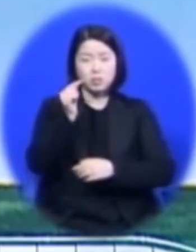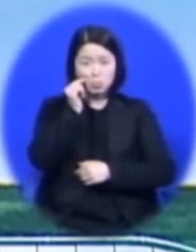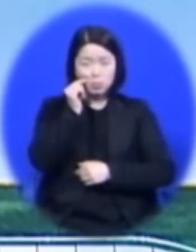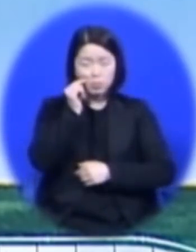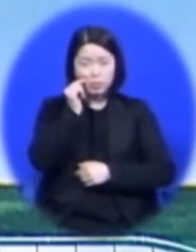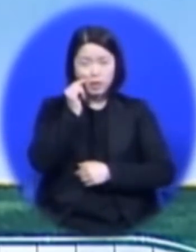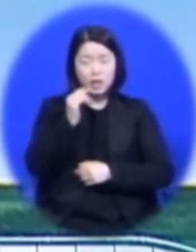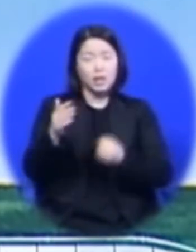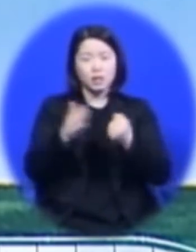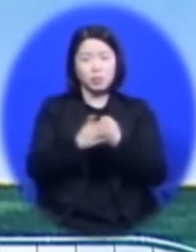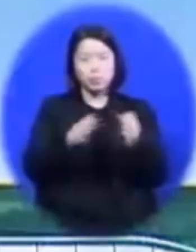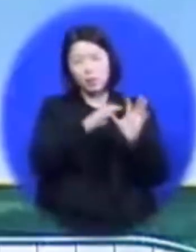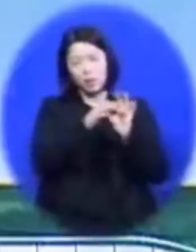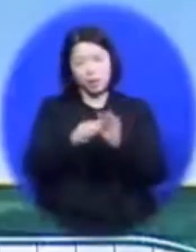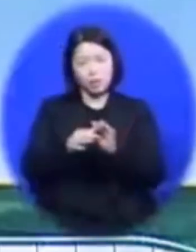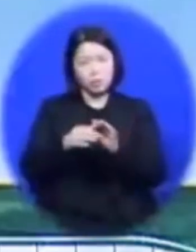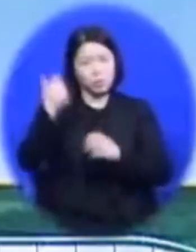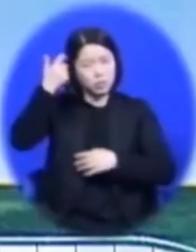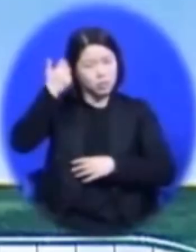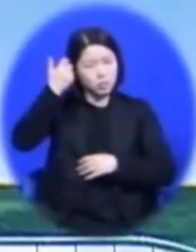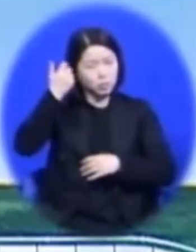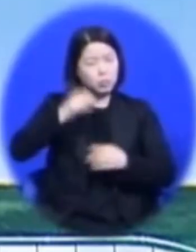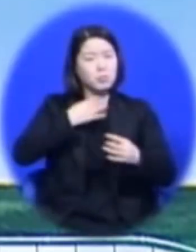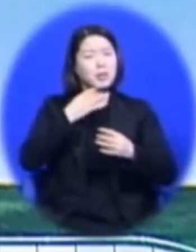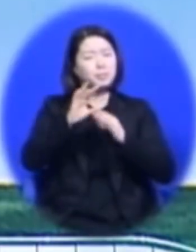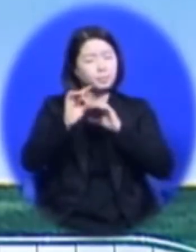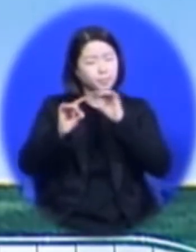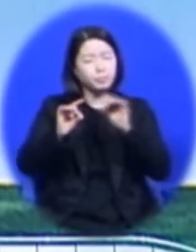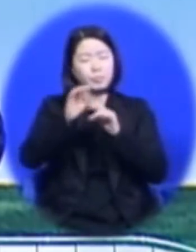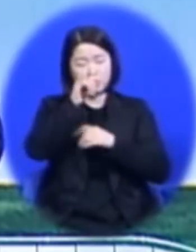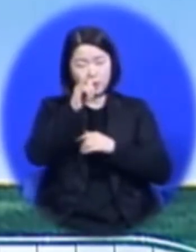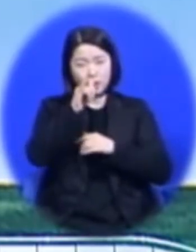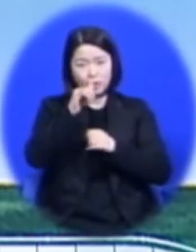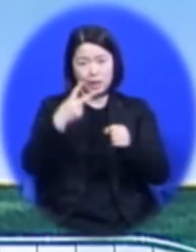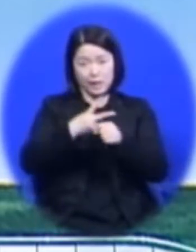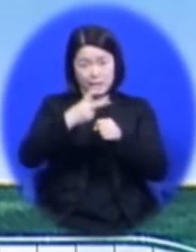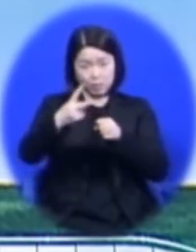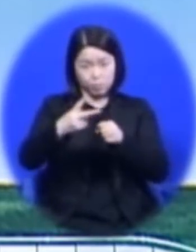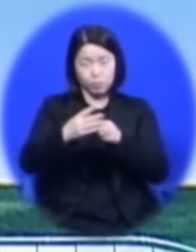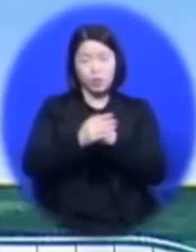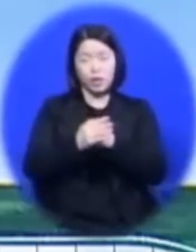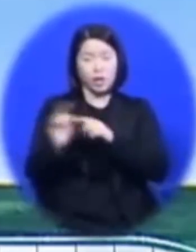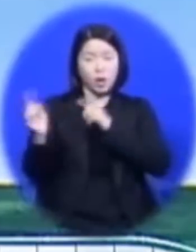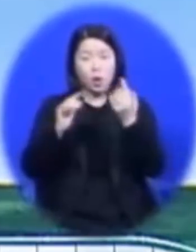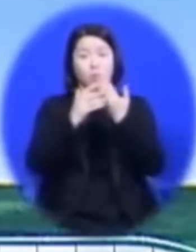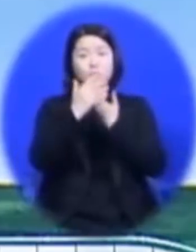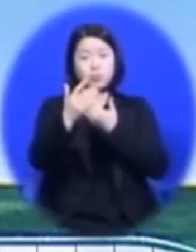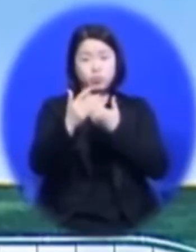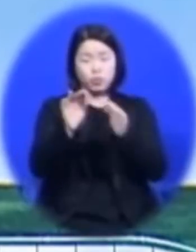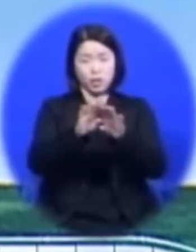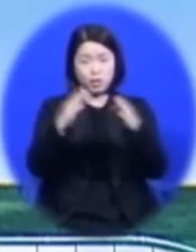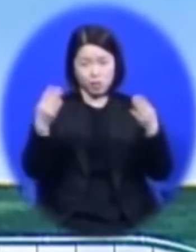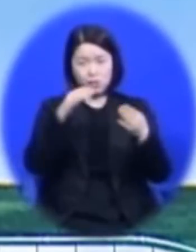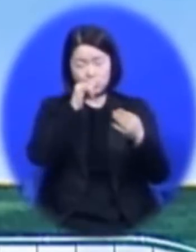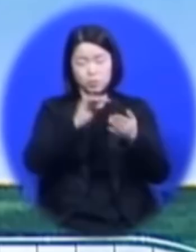그래서 계속 영적으로 갈급한 씁니다 2년 뒤에 부흥회가 열렸습니다